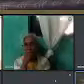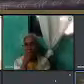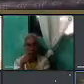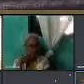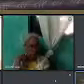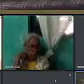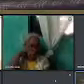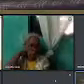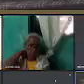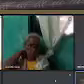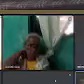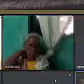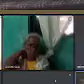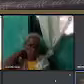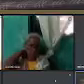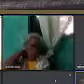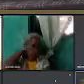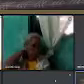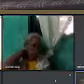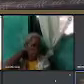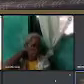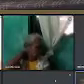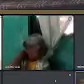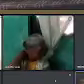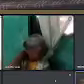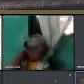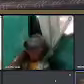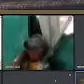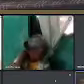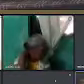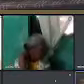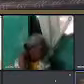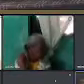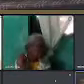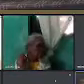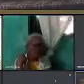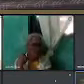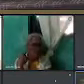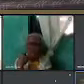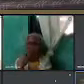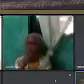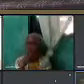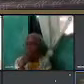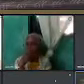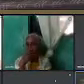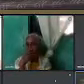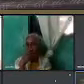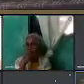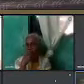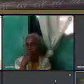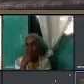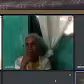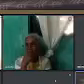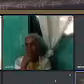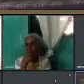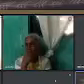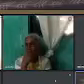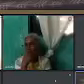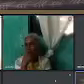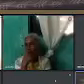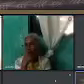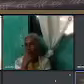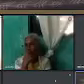sa NBI kas see kaya Eh kayo kasi nagkakaroon kayo ng pangalan napakaraming ah